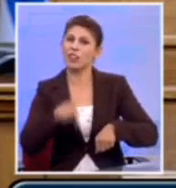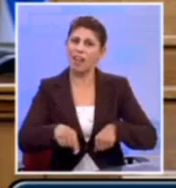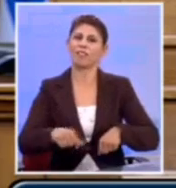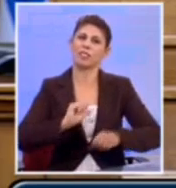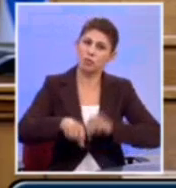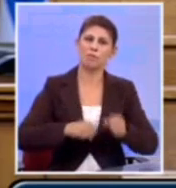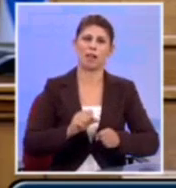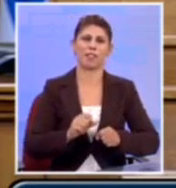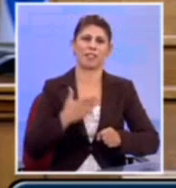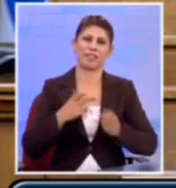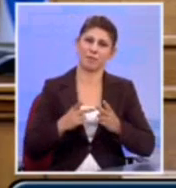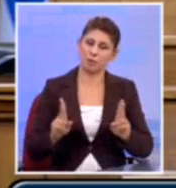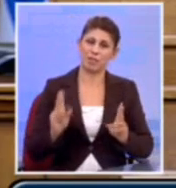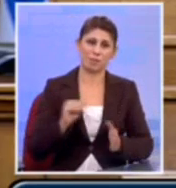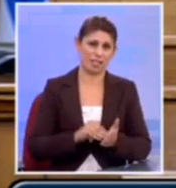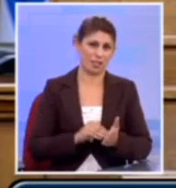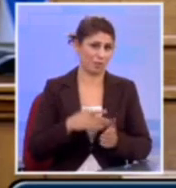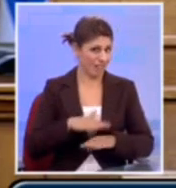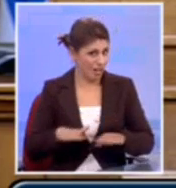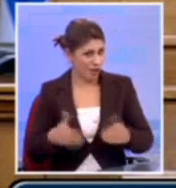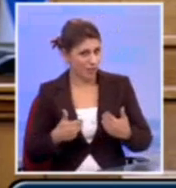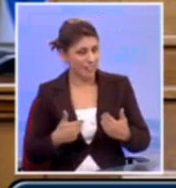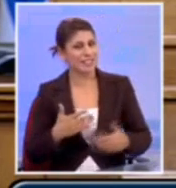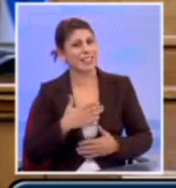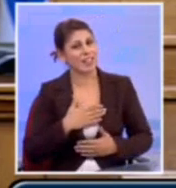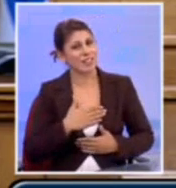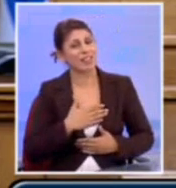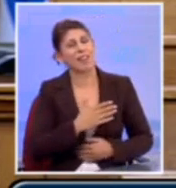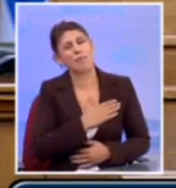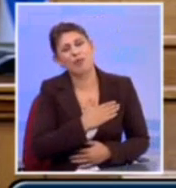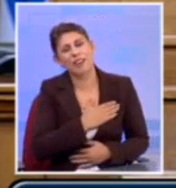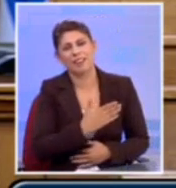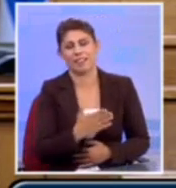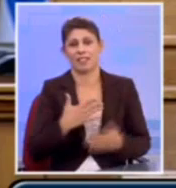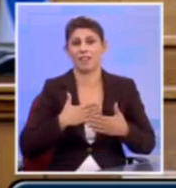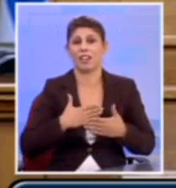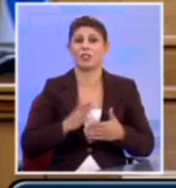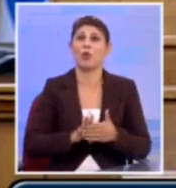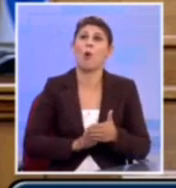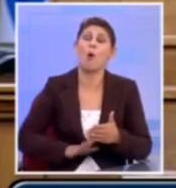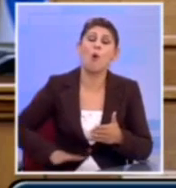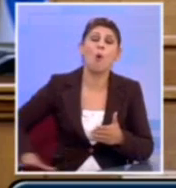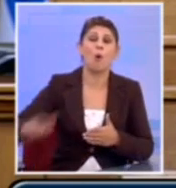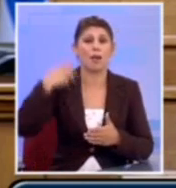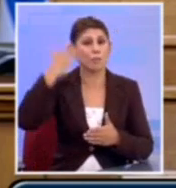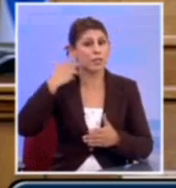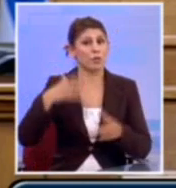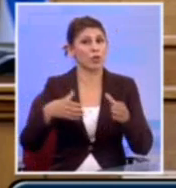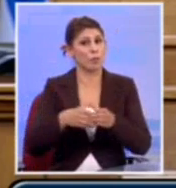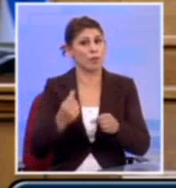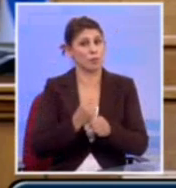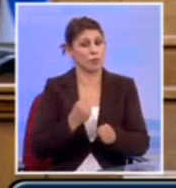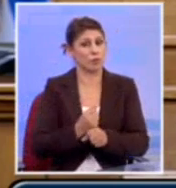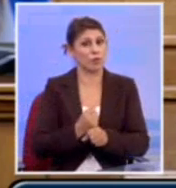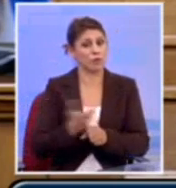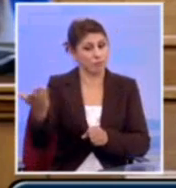προσπάθειας. Θα μου επιτρέψετε επίσης, κλείνοντας, να ευχαριστήσω από καρδιάς όλη την επιστημονική ομάδα που δούλεψε για να